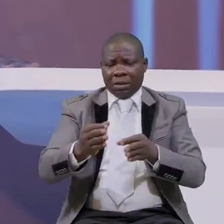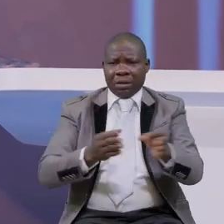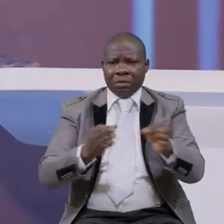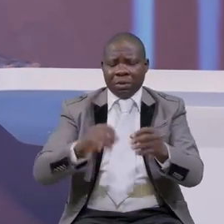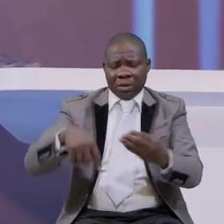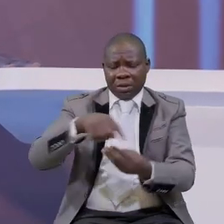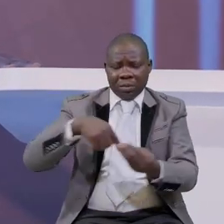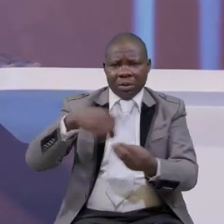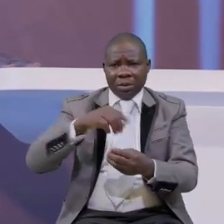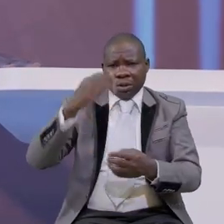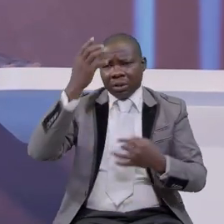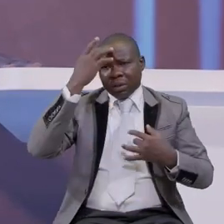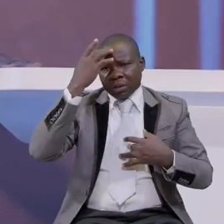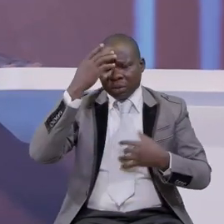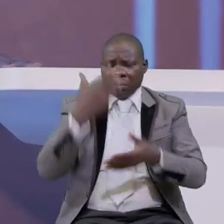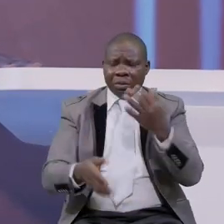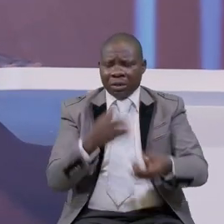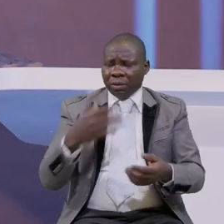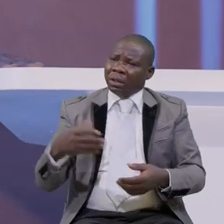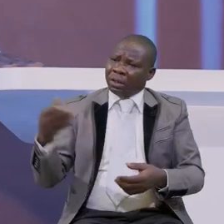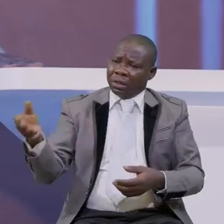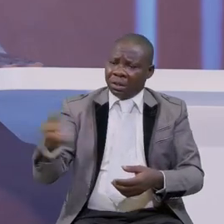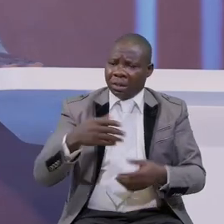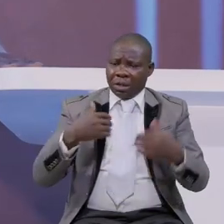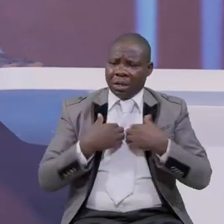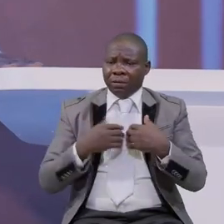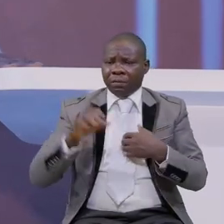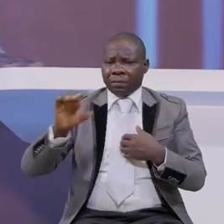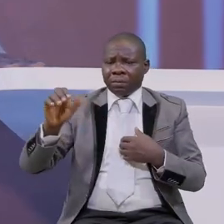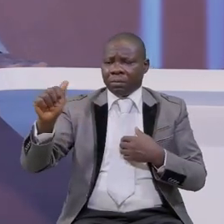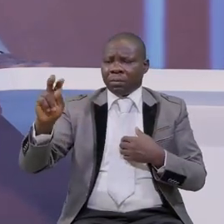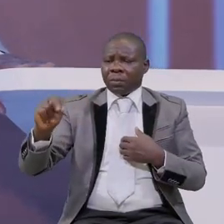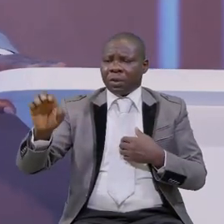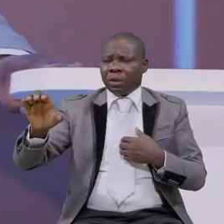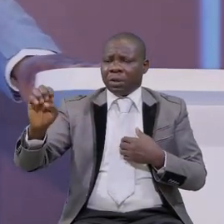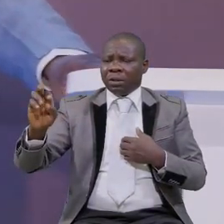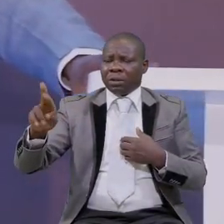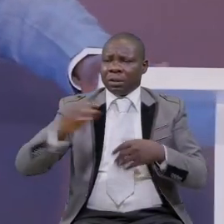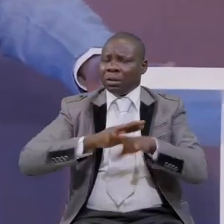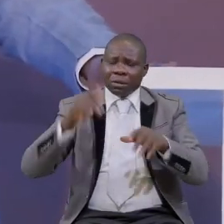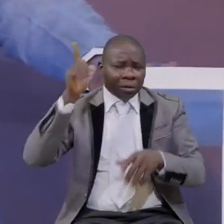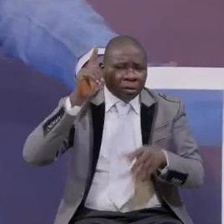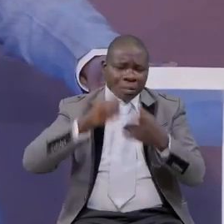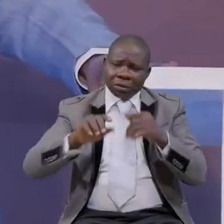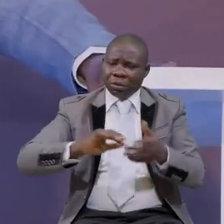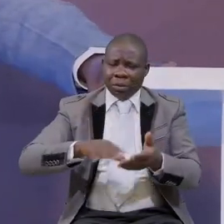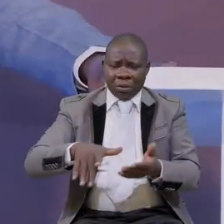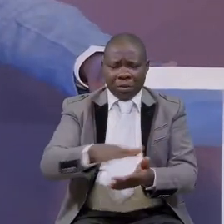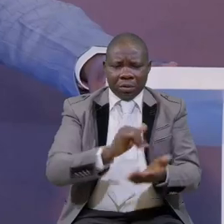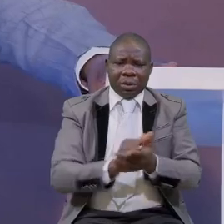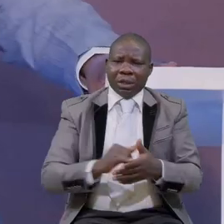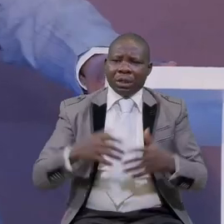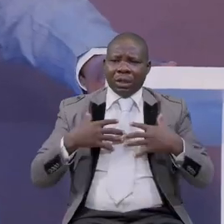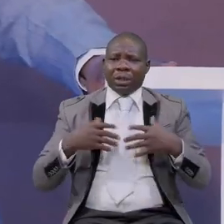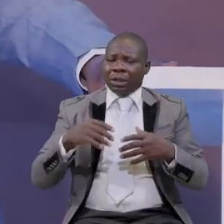expliqué, quelle que soit la maladie, cancer, n'écoutez pas ce qu'ils disent. Non, le cancer